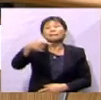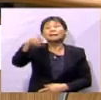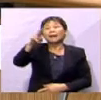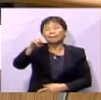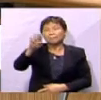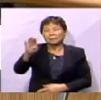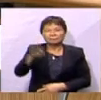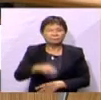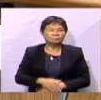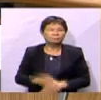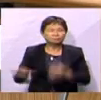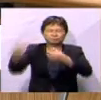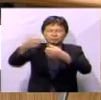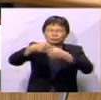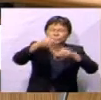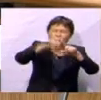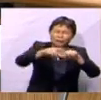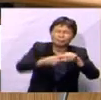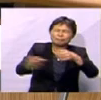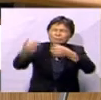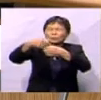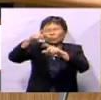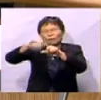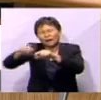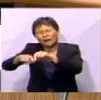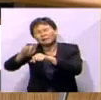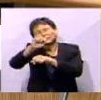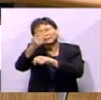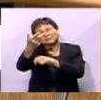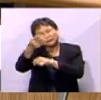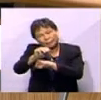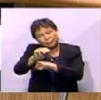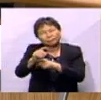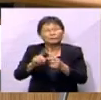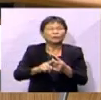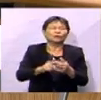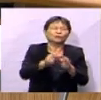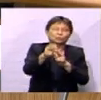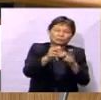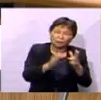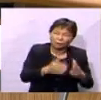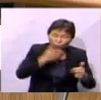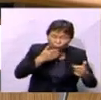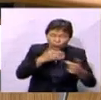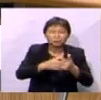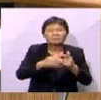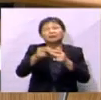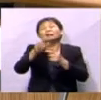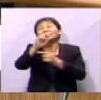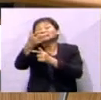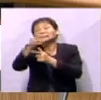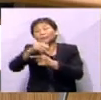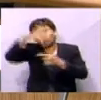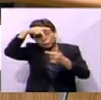Termasuk berbagai-bagai skim yang kita macam tadi lihat tadi, skim usahawan muda, skim putra,